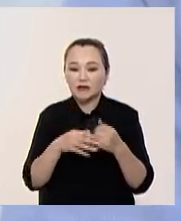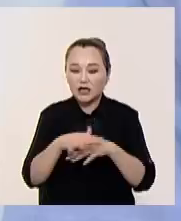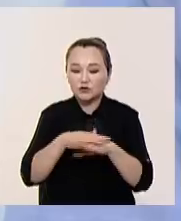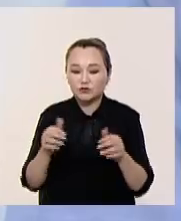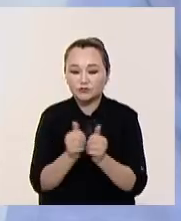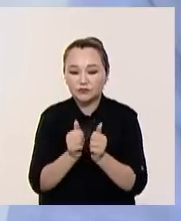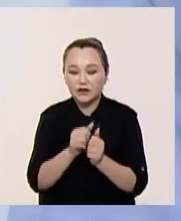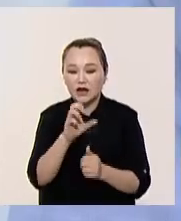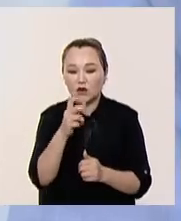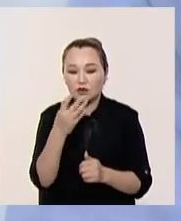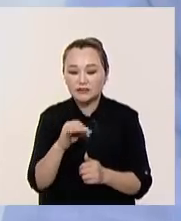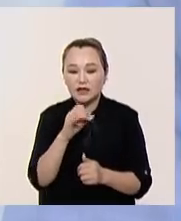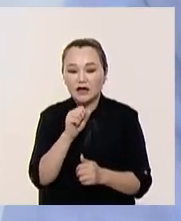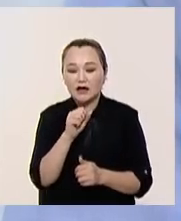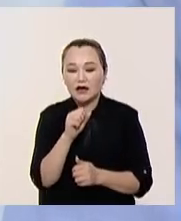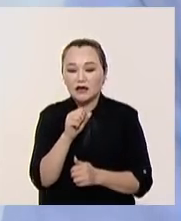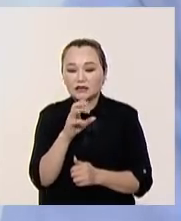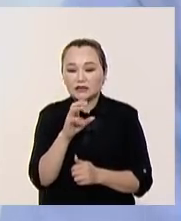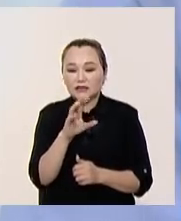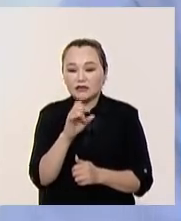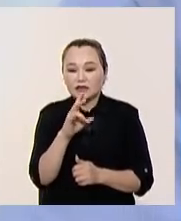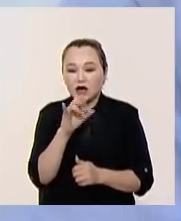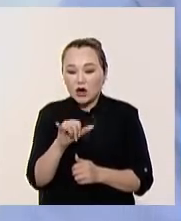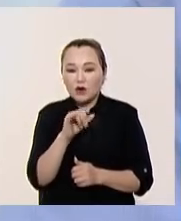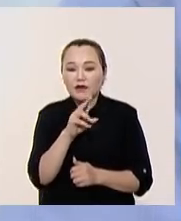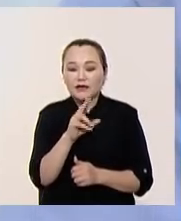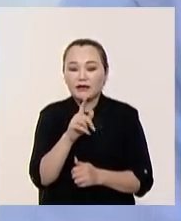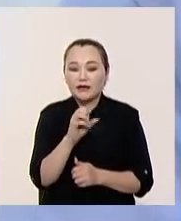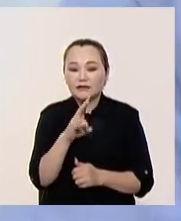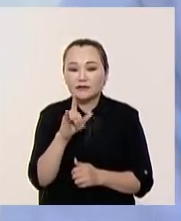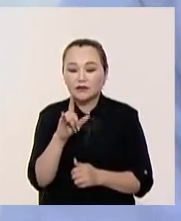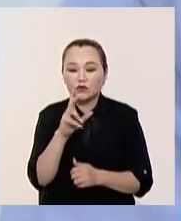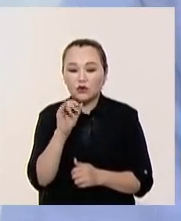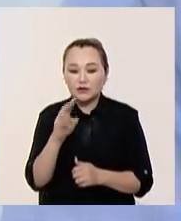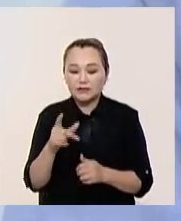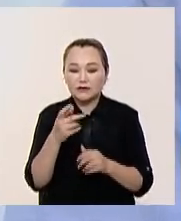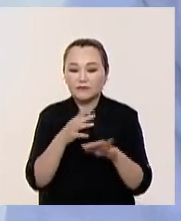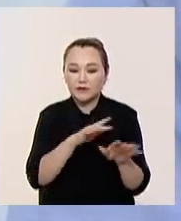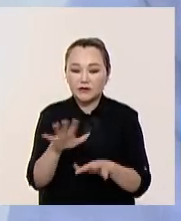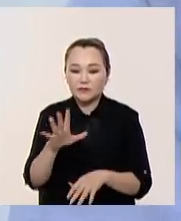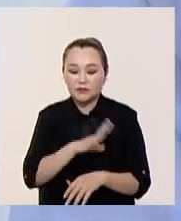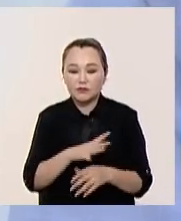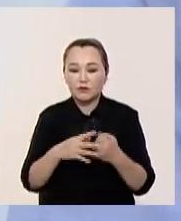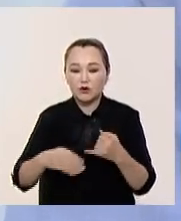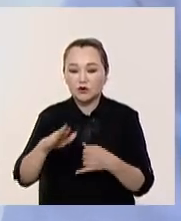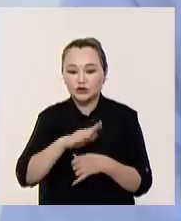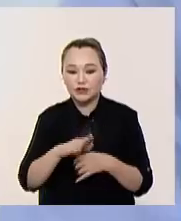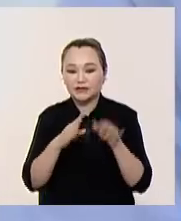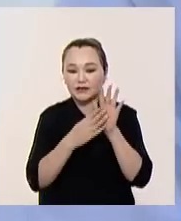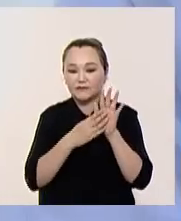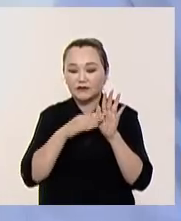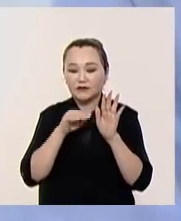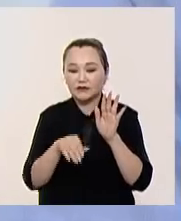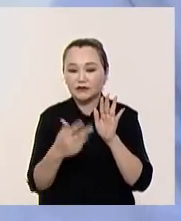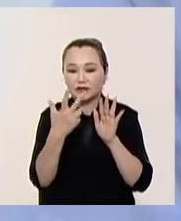Из них в Акульском, Атбасарском, Сандахтавском и Гиндыкольском районах проведены мероприятия на площади 9,3